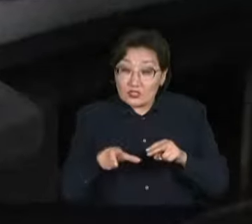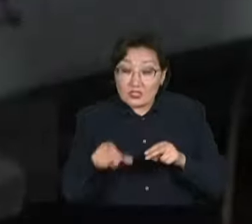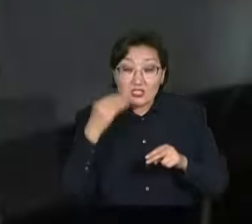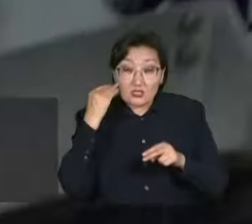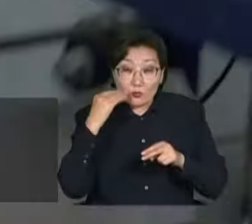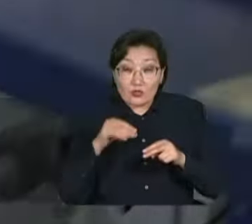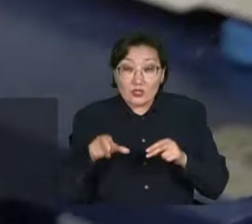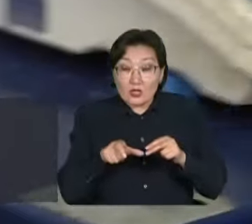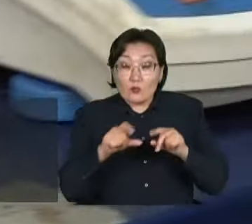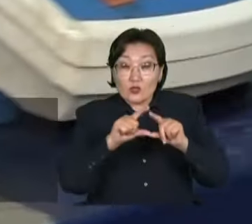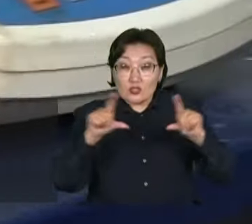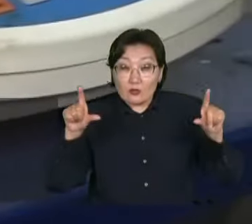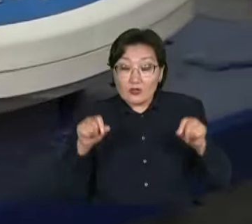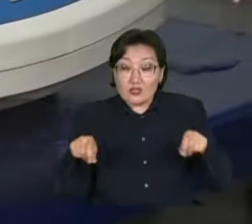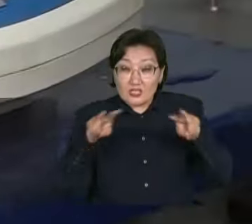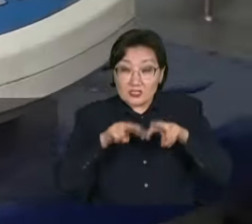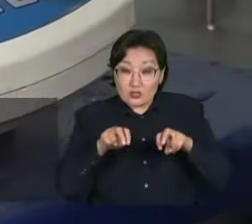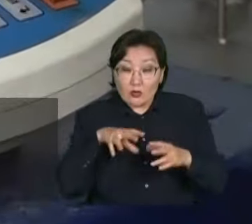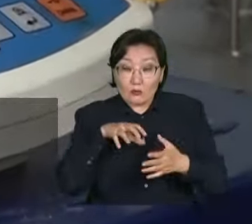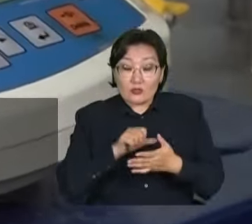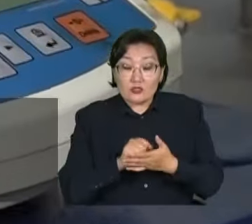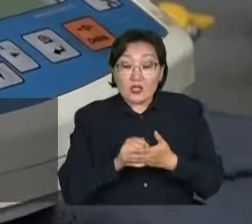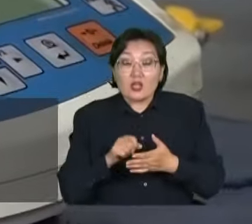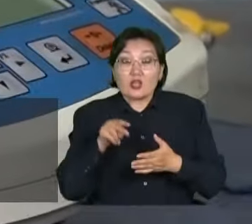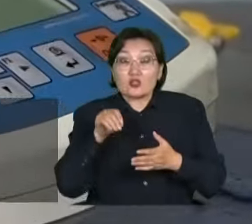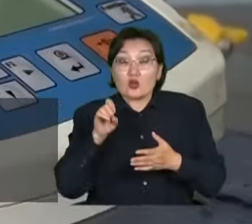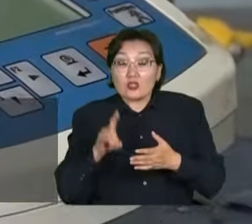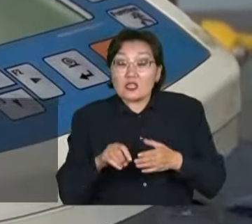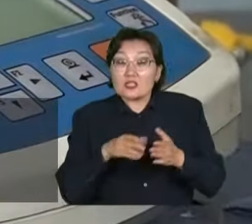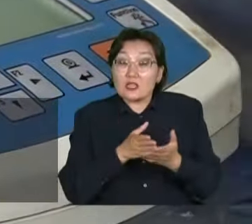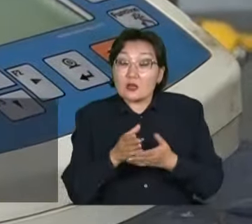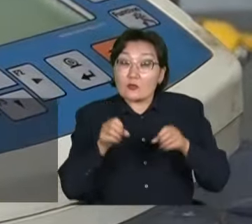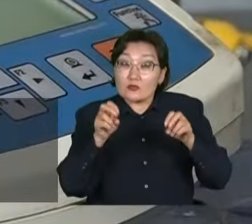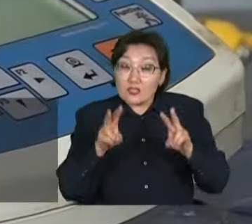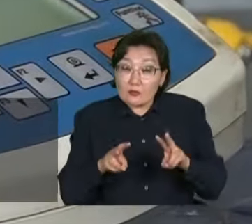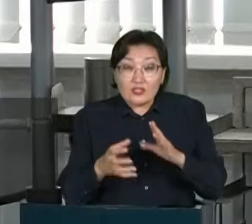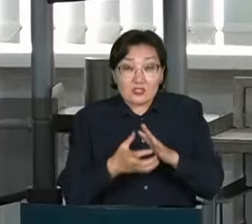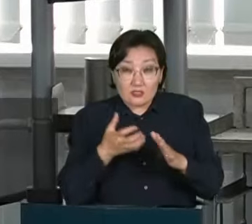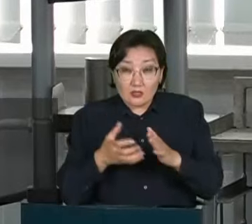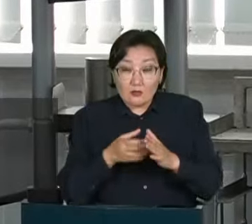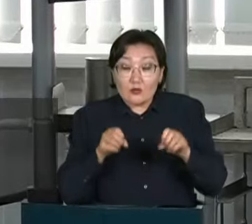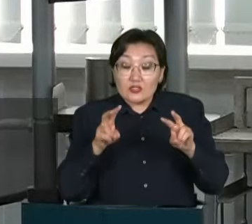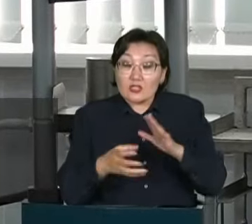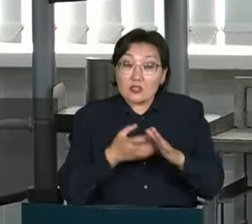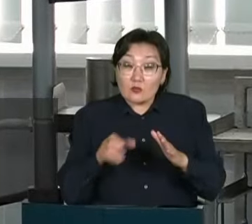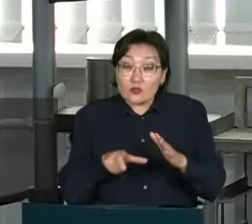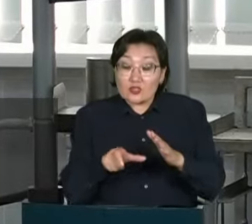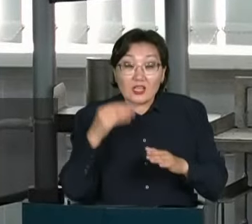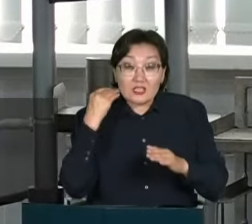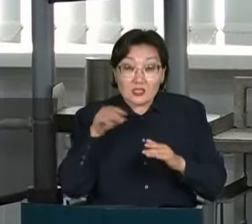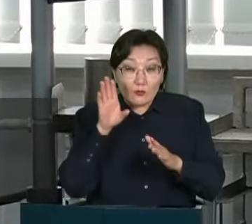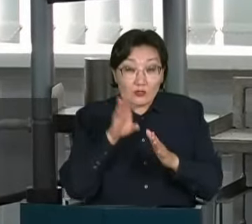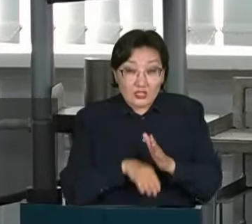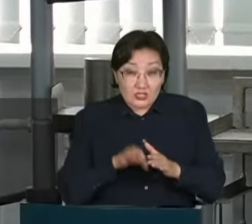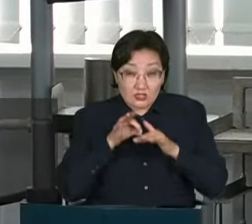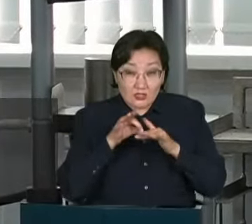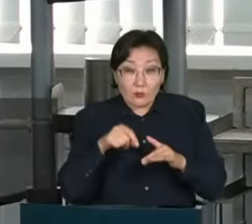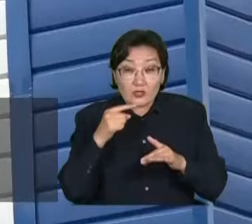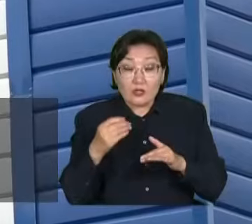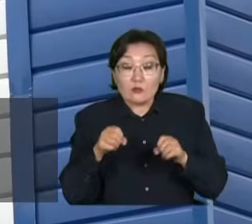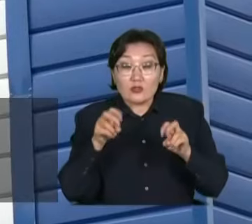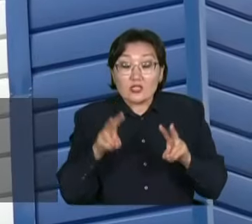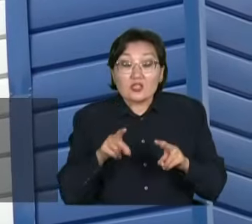сапасын, жол белгілерін тексерумен айналысады. Жолшы салаға маман жетіспейтінін де жасырмайды. Кадр тапшылығы жол сапасының нашарлауына алып келетінін жеткізген